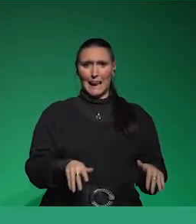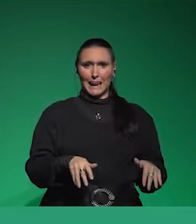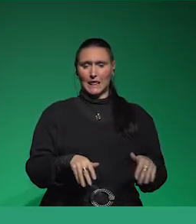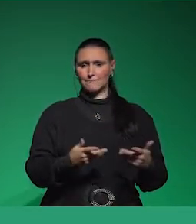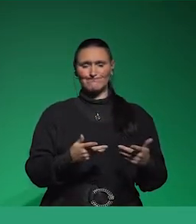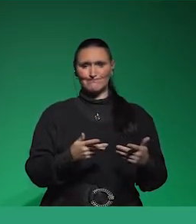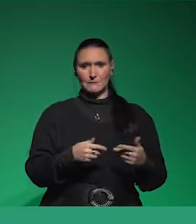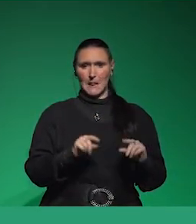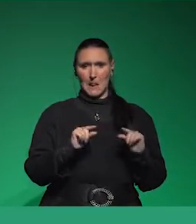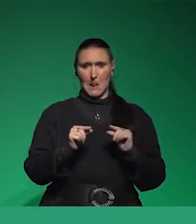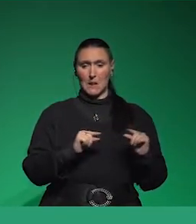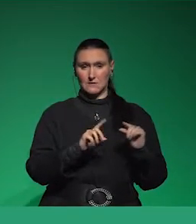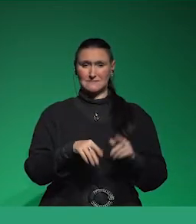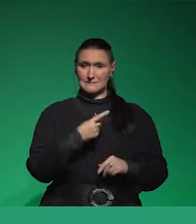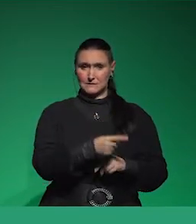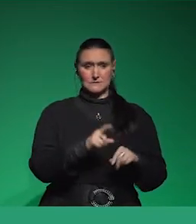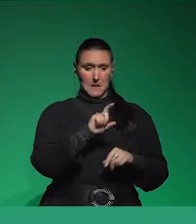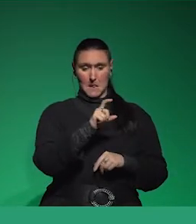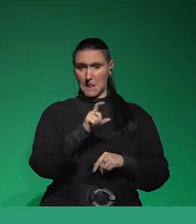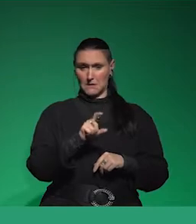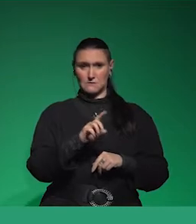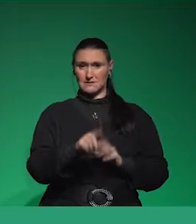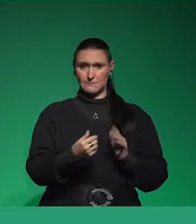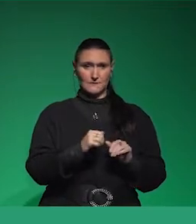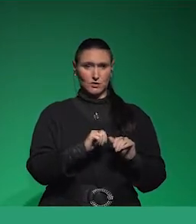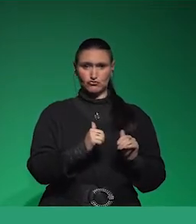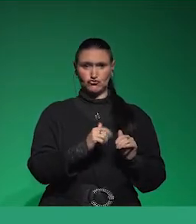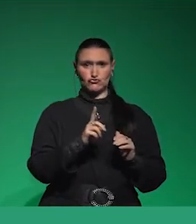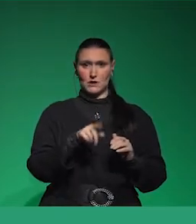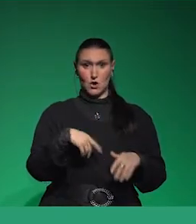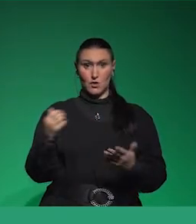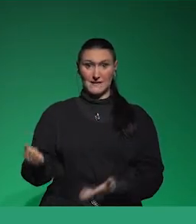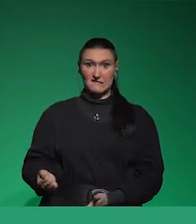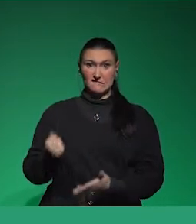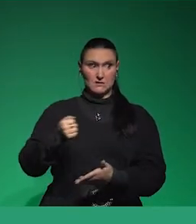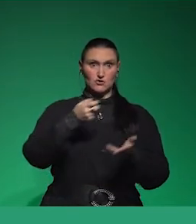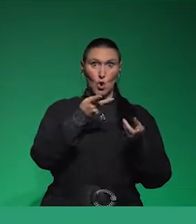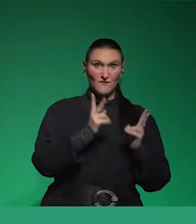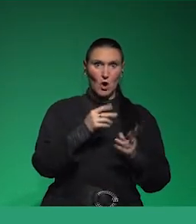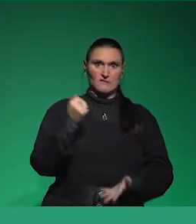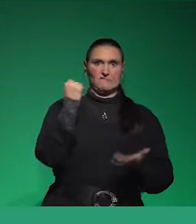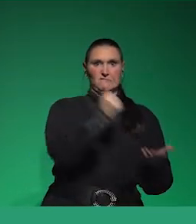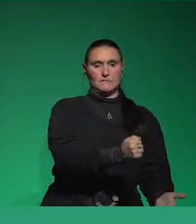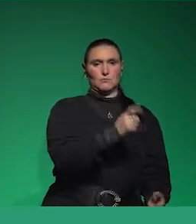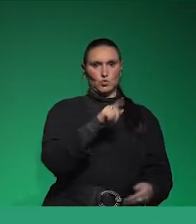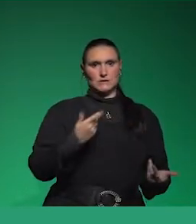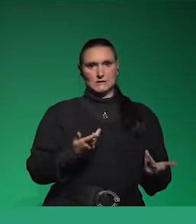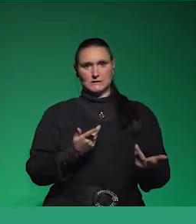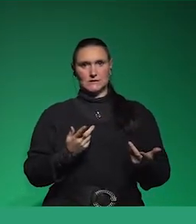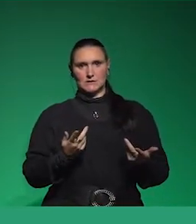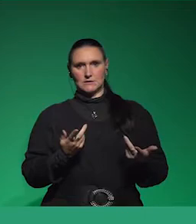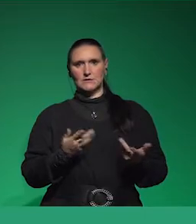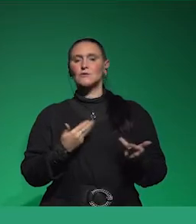Setzlinge, die wir da haben, die ganz frisch eingepflanzt werden müssen, weil es ansonsten nicht funktioniert mit dem